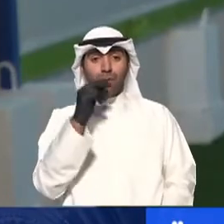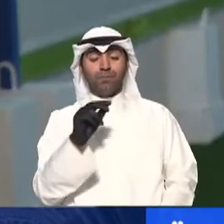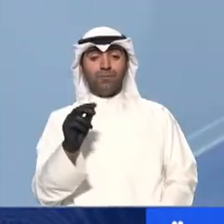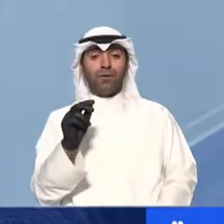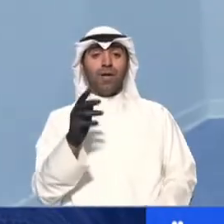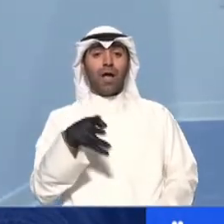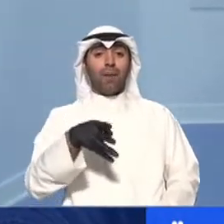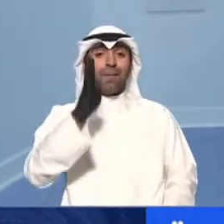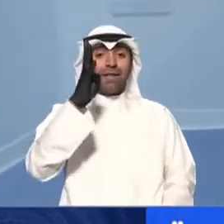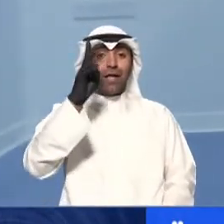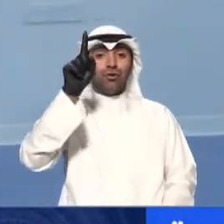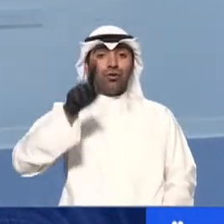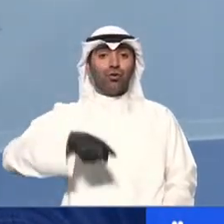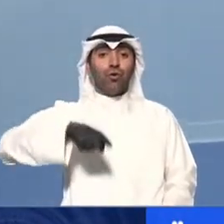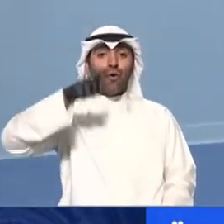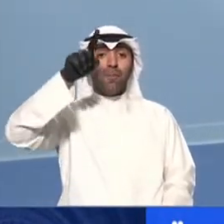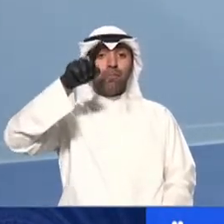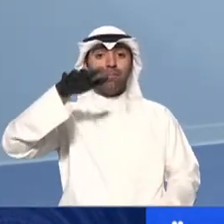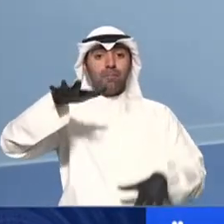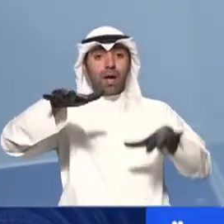سواء هنا أو في أماكن أخرى.